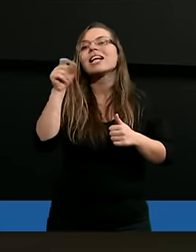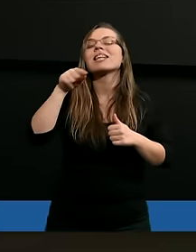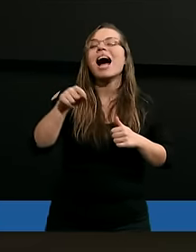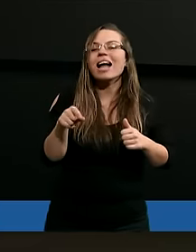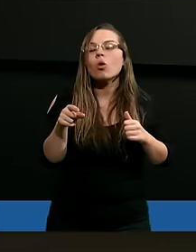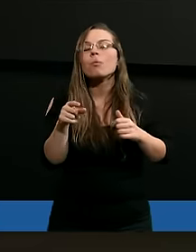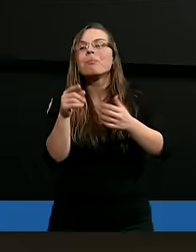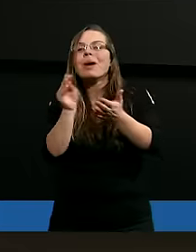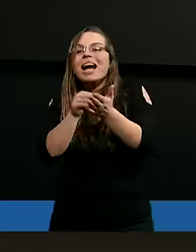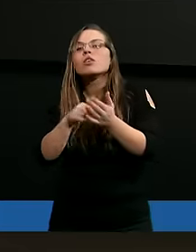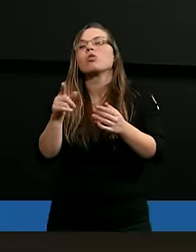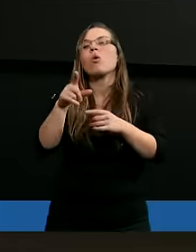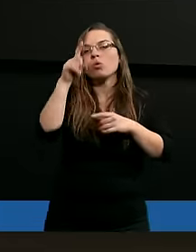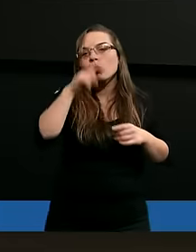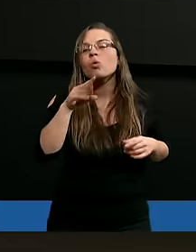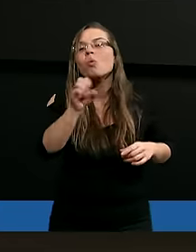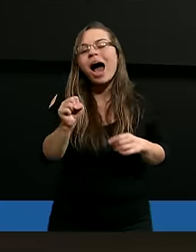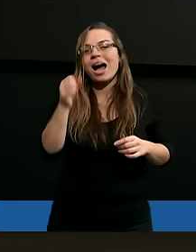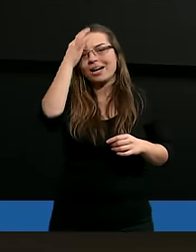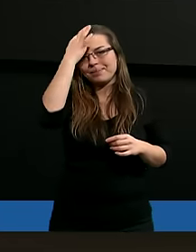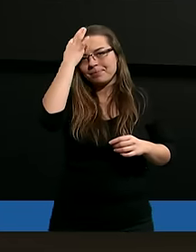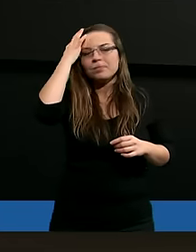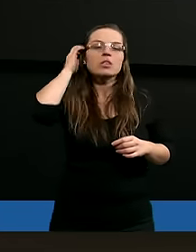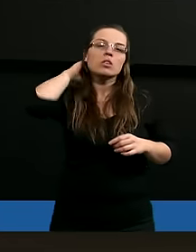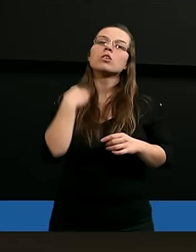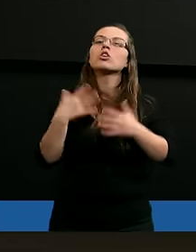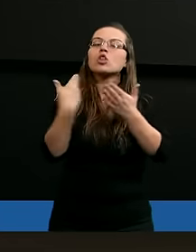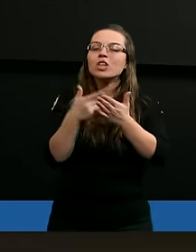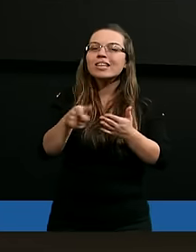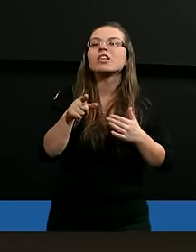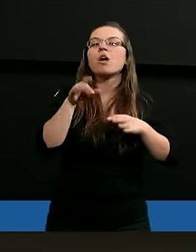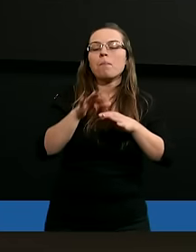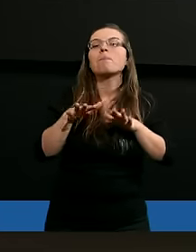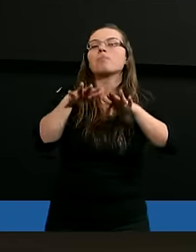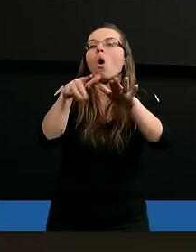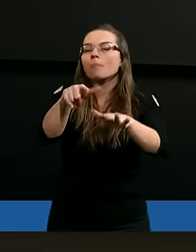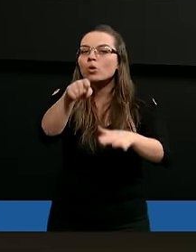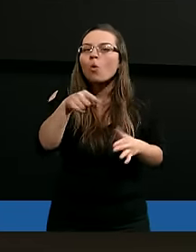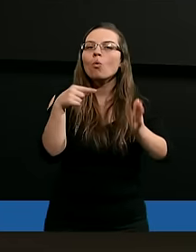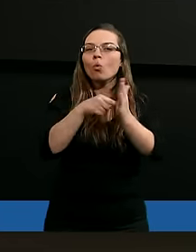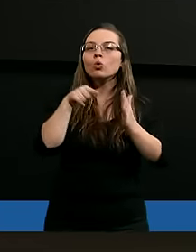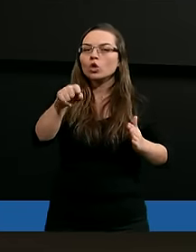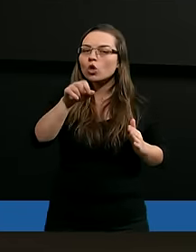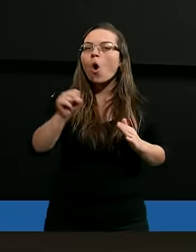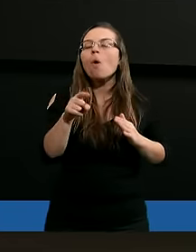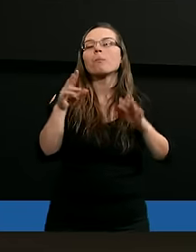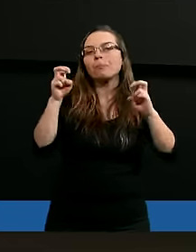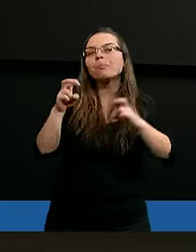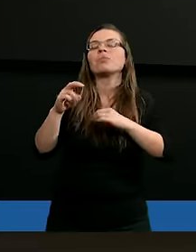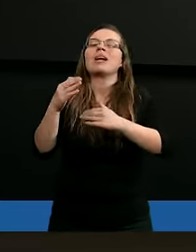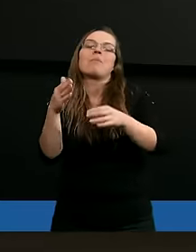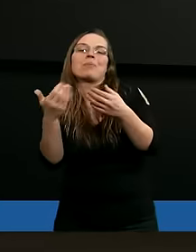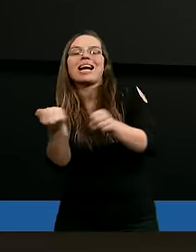każdą praprzyczyną zła. Czyli on gdzieś tam popchnął na początku tą